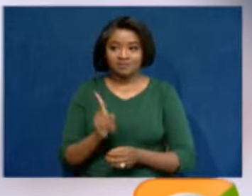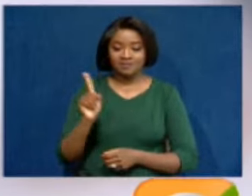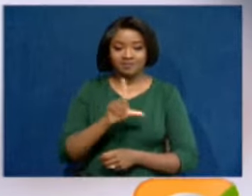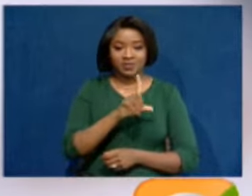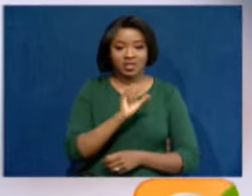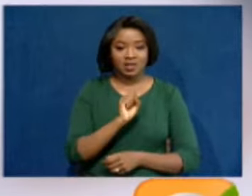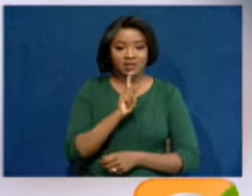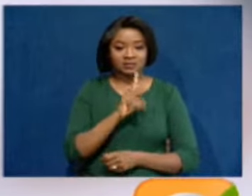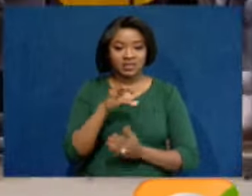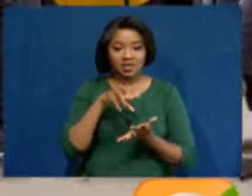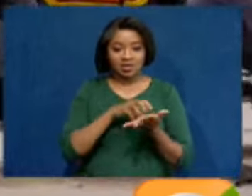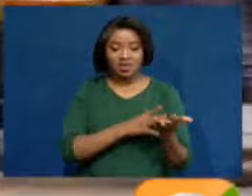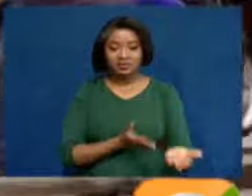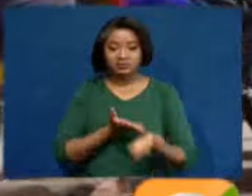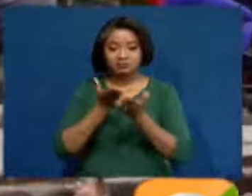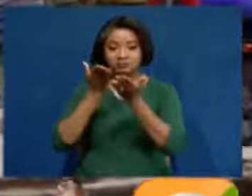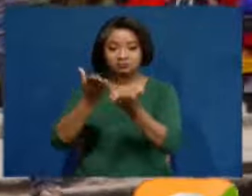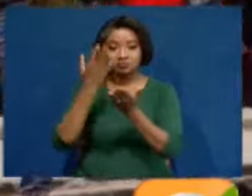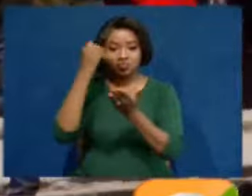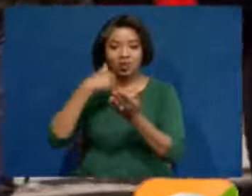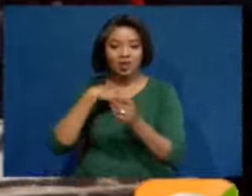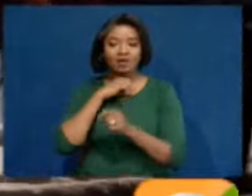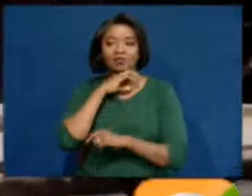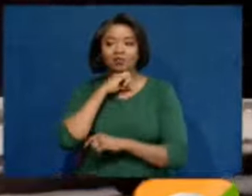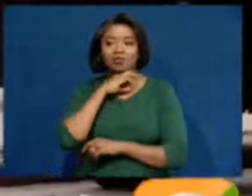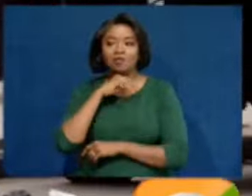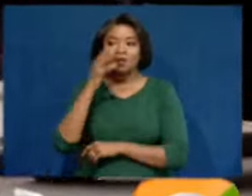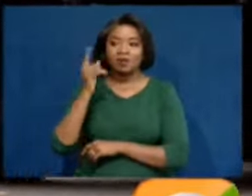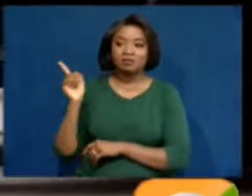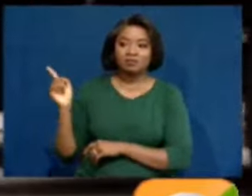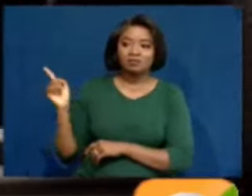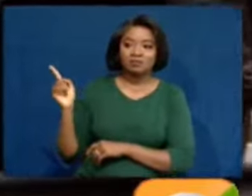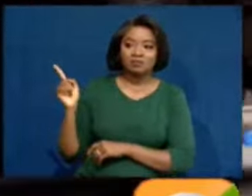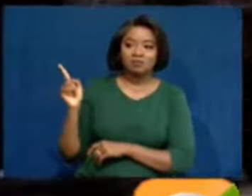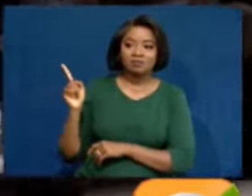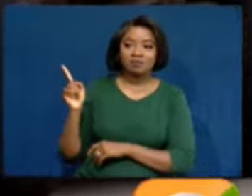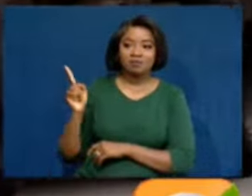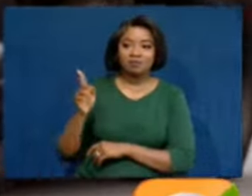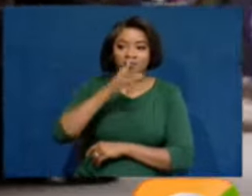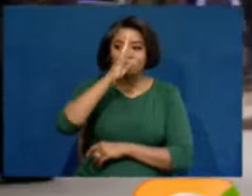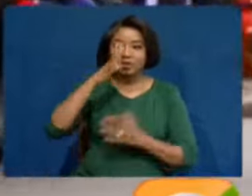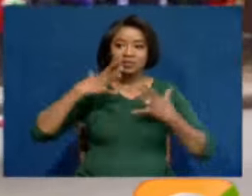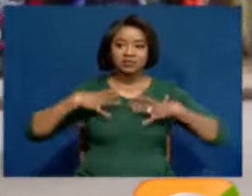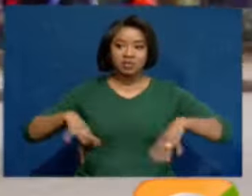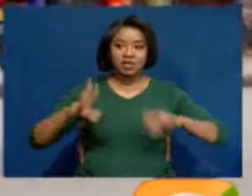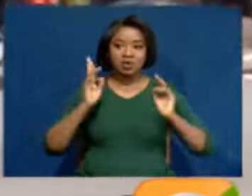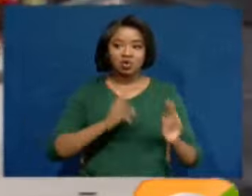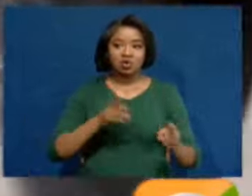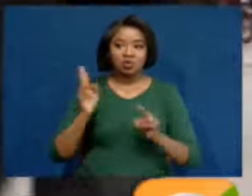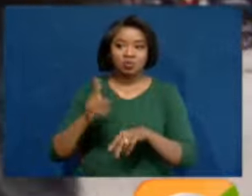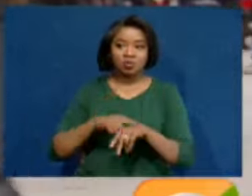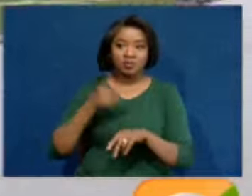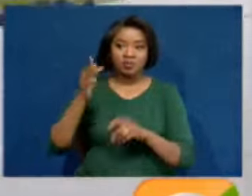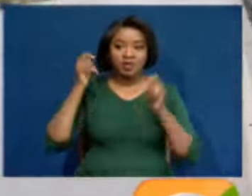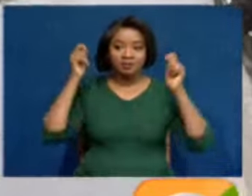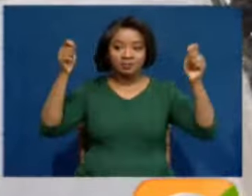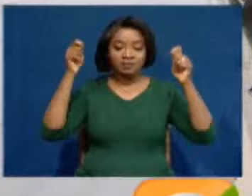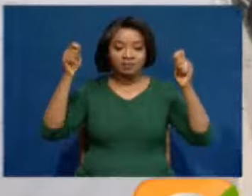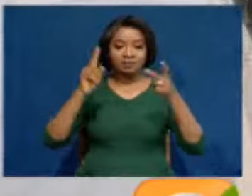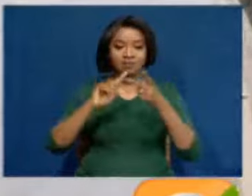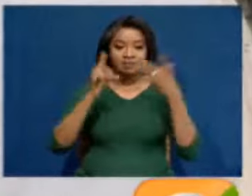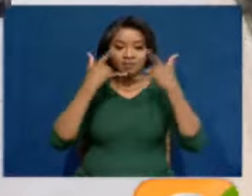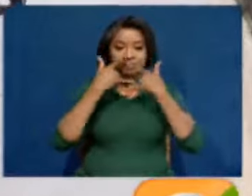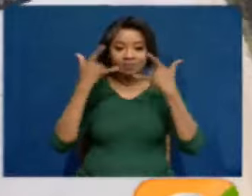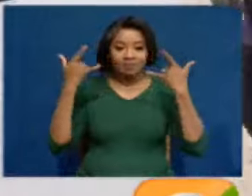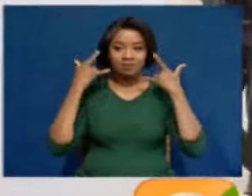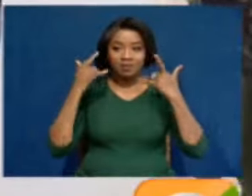LSK kufuatia malalamishi ya maafisa bila utambulisho wanaonekana wakati wa maandamano,